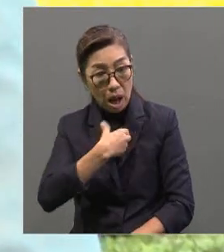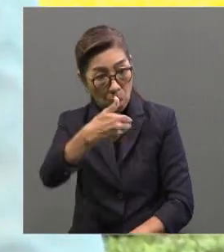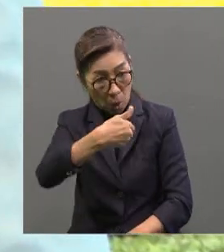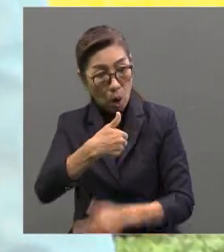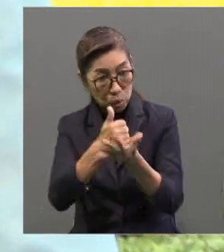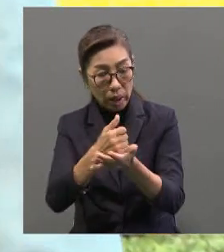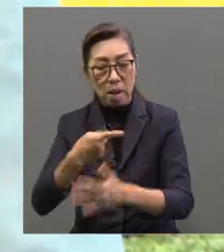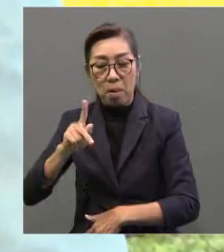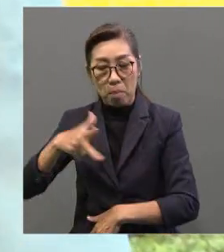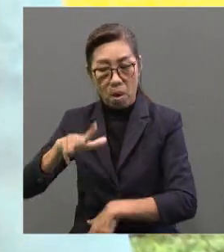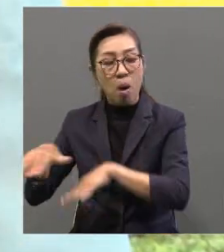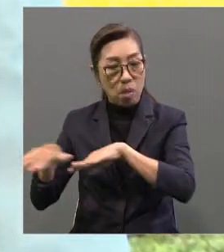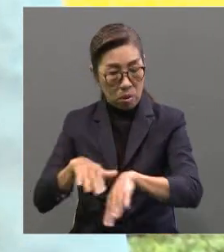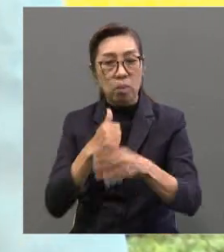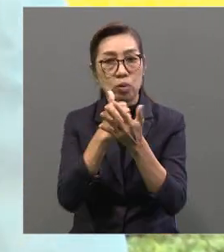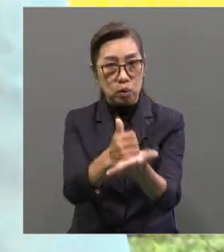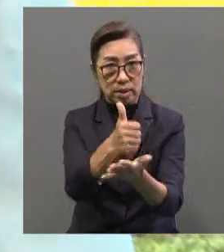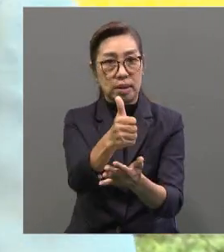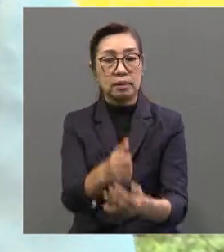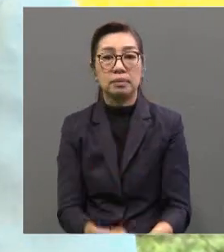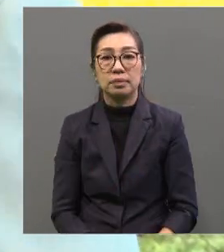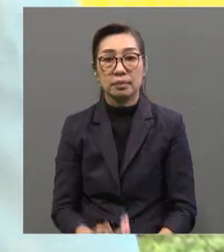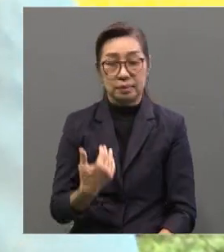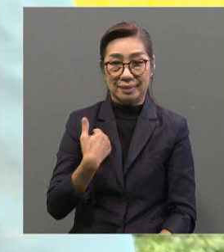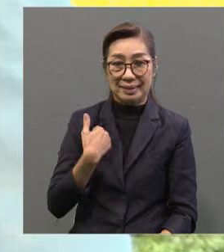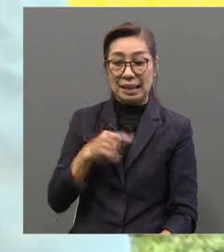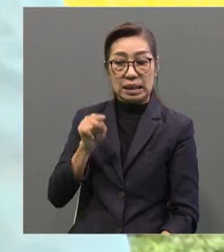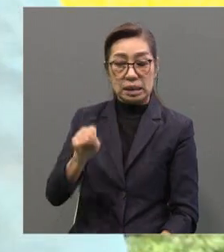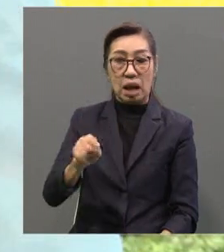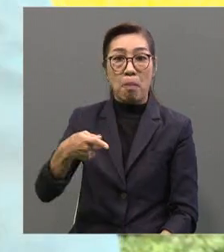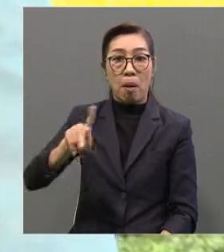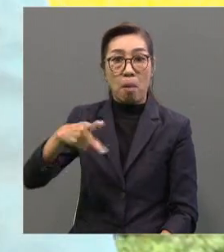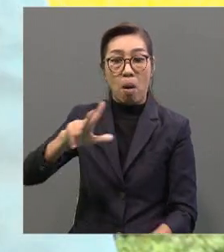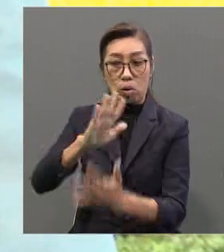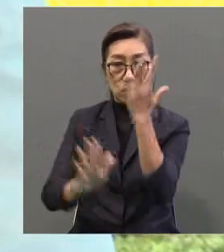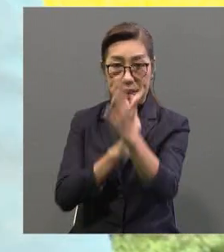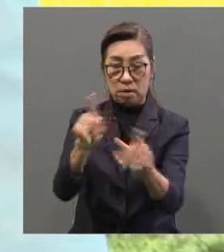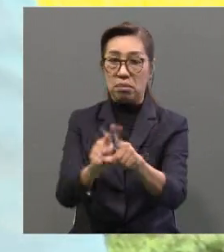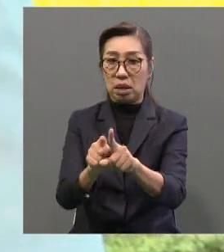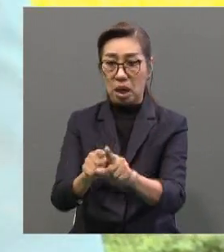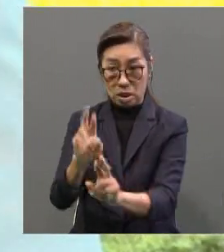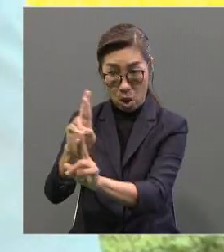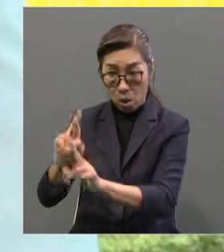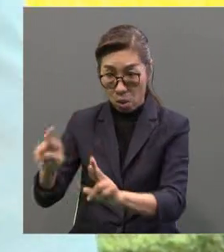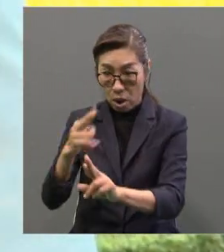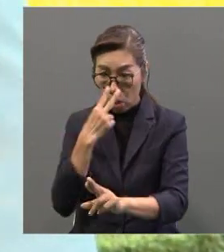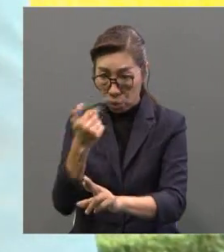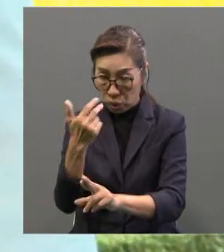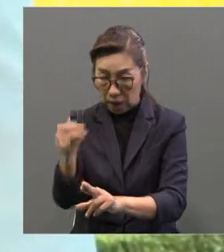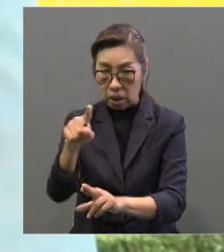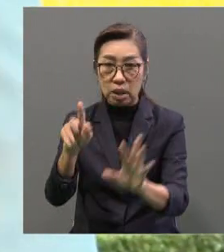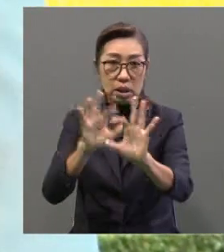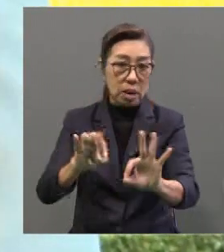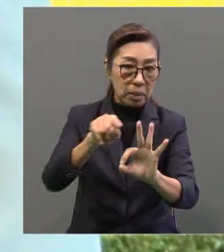ใดปภ.ก็พร้อมไปช่วยสนับสนุนนอกจากนี้ครับได้สั่งการให้ปภ.ทั่วประเทศเฝ้าระวังและก็สอดส่องโดยเฉพาะในพื้น